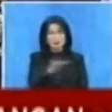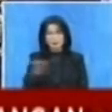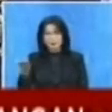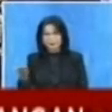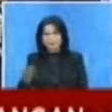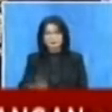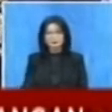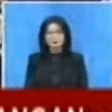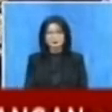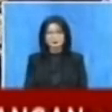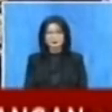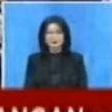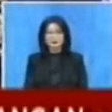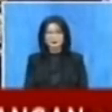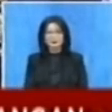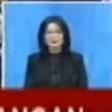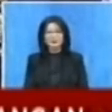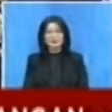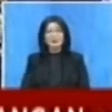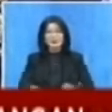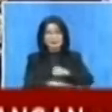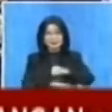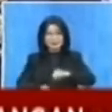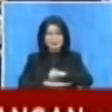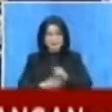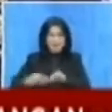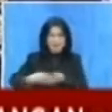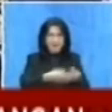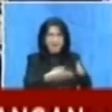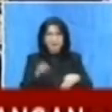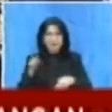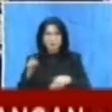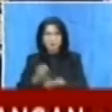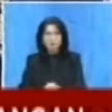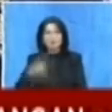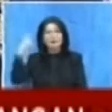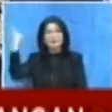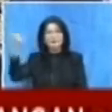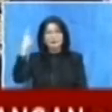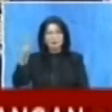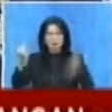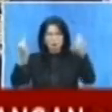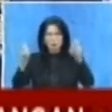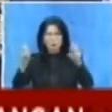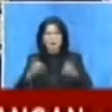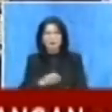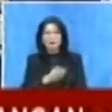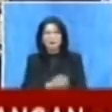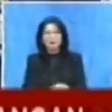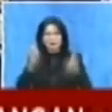muliakan, dengan berpijak pada strategi tersebut, pemerintah mengusung tema kebijakan fiskal